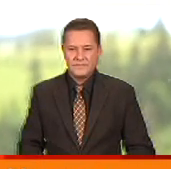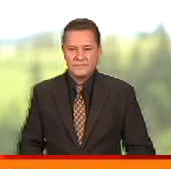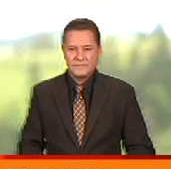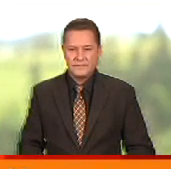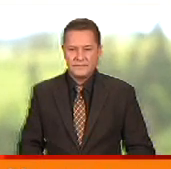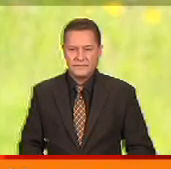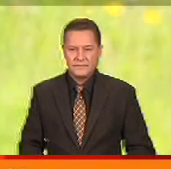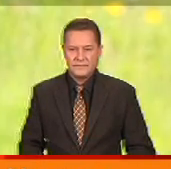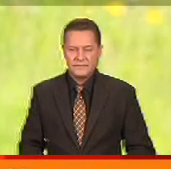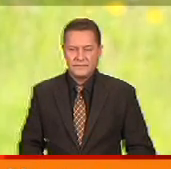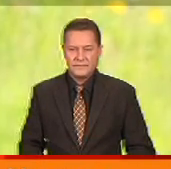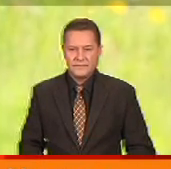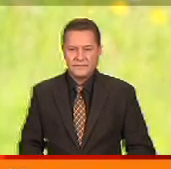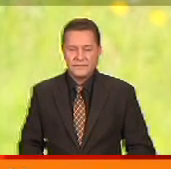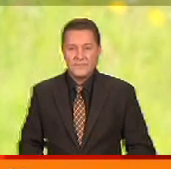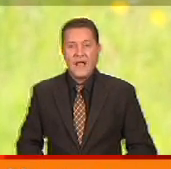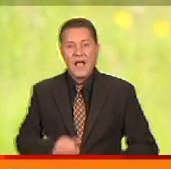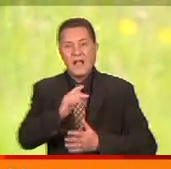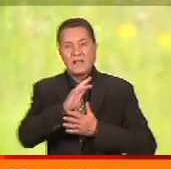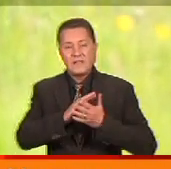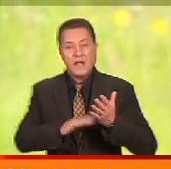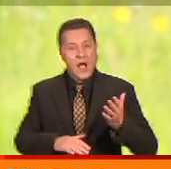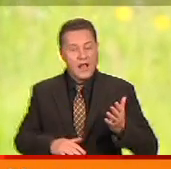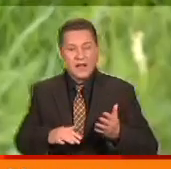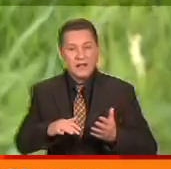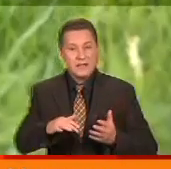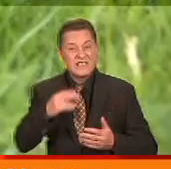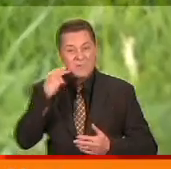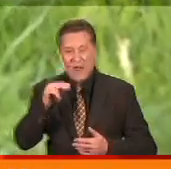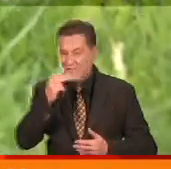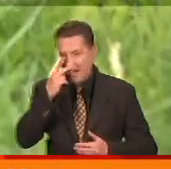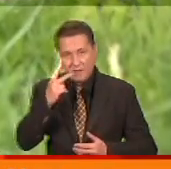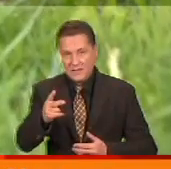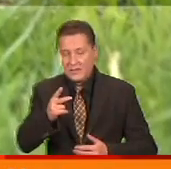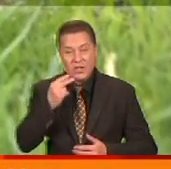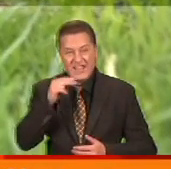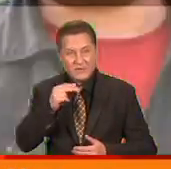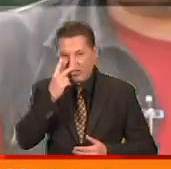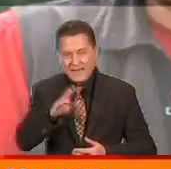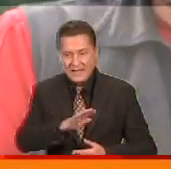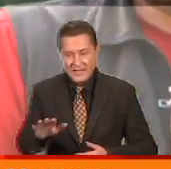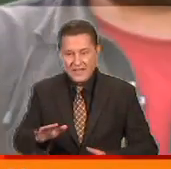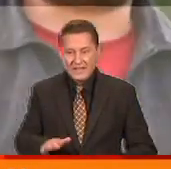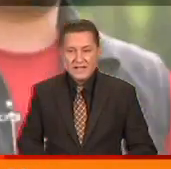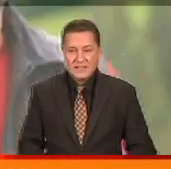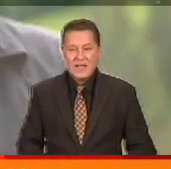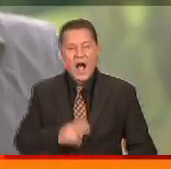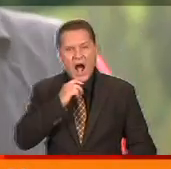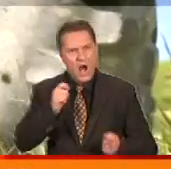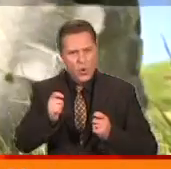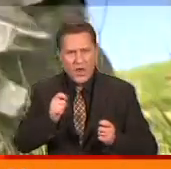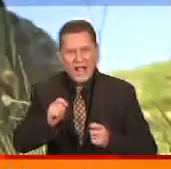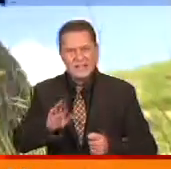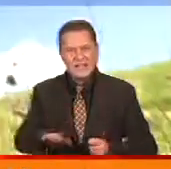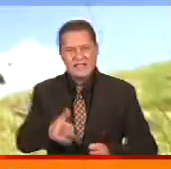Мамо, не дивись. Далі, мамо, справді ліпше не дивитись. А Василь тричі попереджав. Акуратно, акуратно зразу.